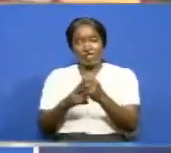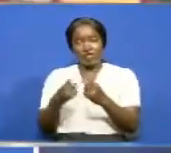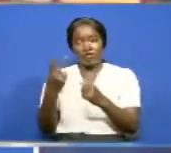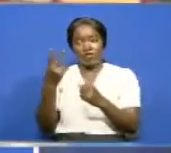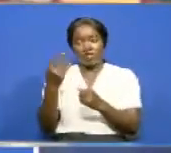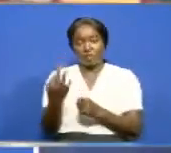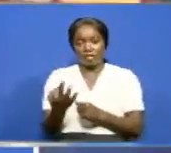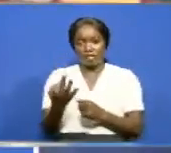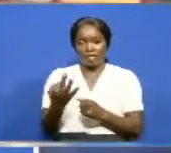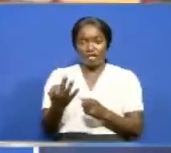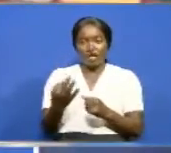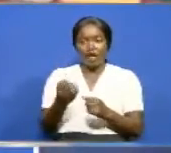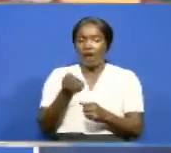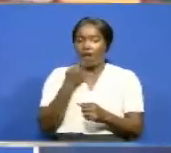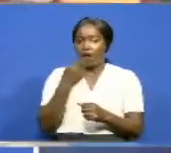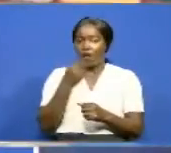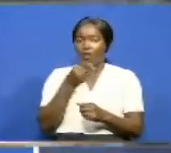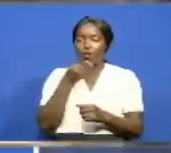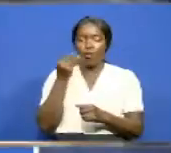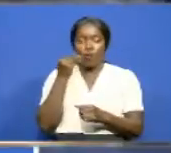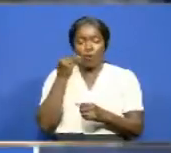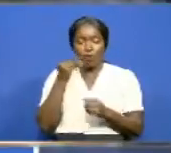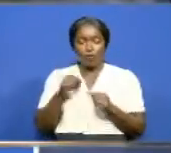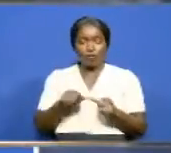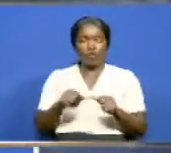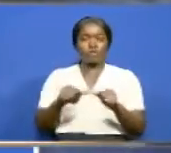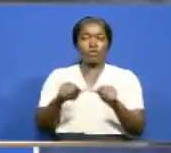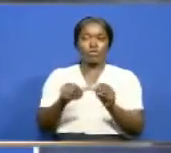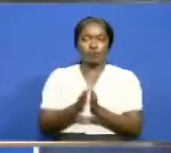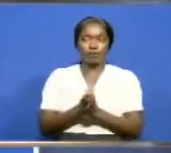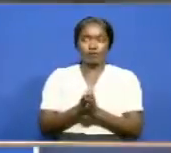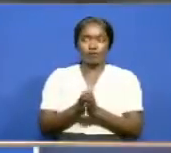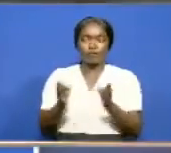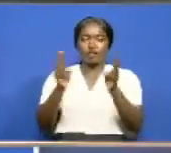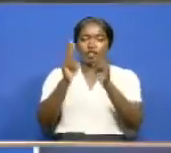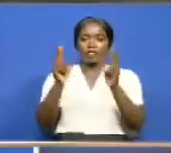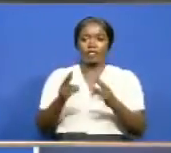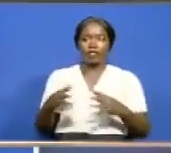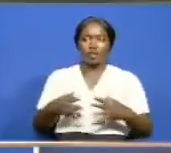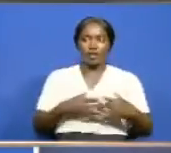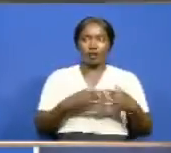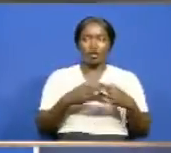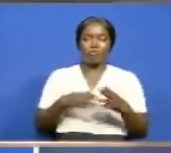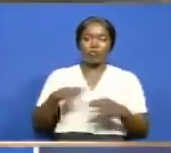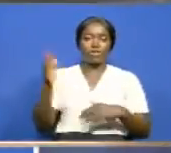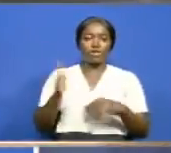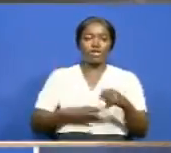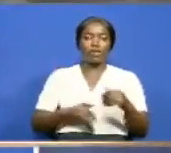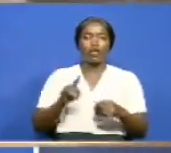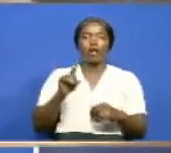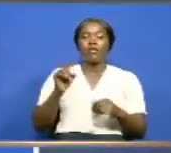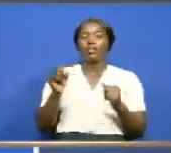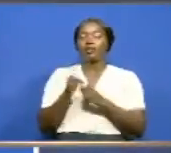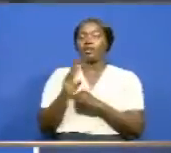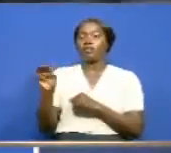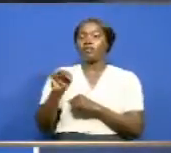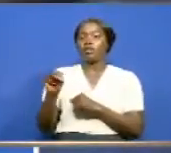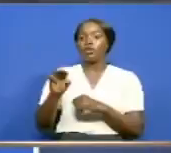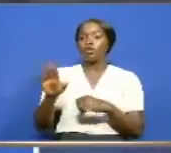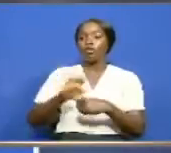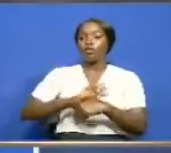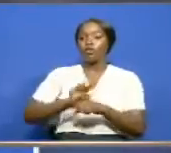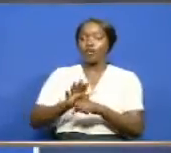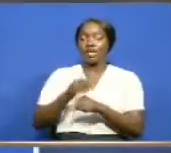7,023 wanapokea matibabu ya nyumbani. Kimataifa, Marekani imenakili zaidi ya visa 12,000,000 vya maambukizi ya ugonjwa